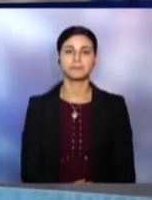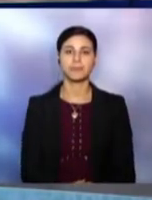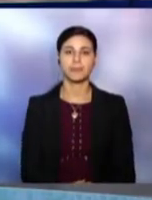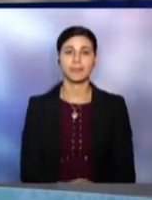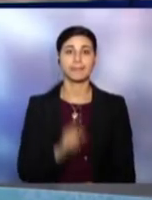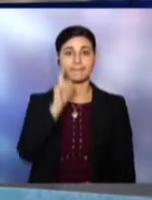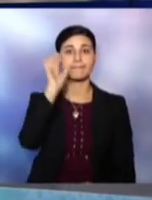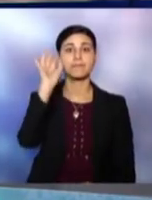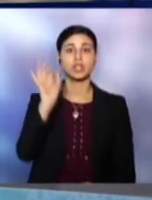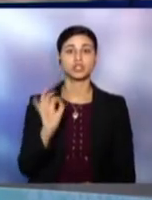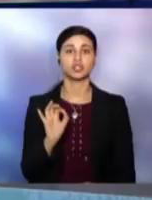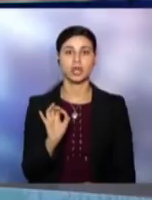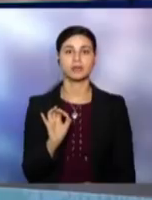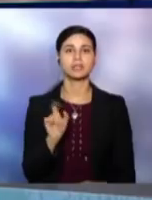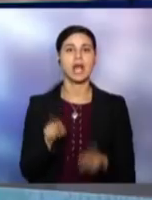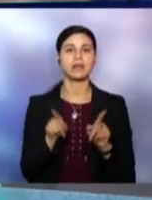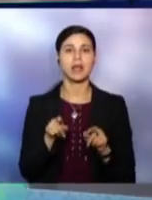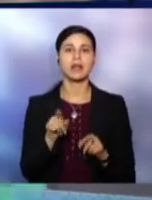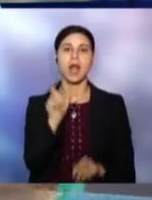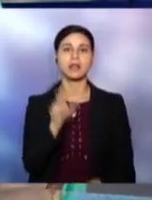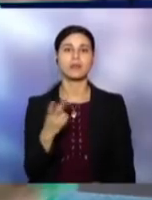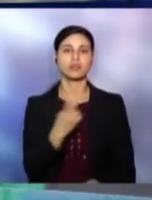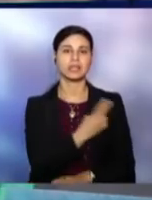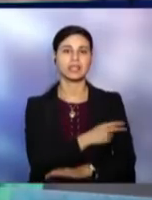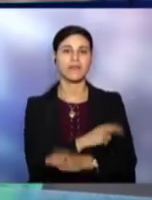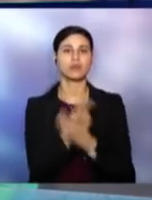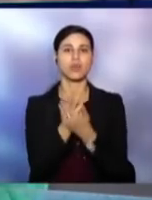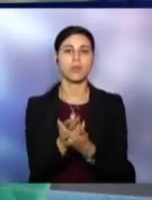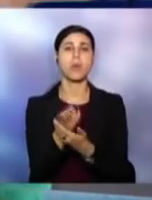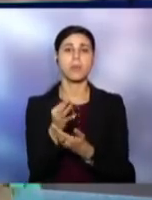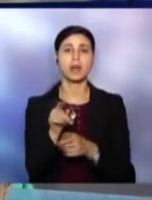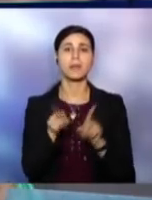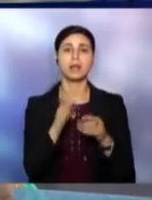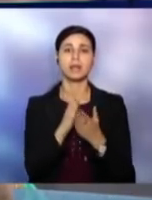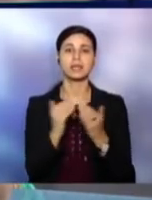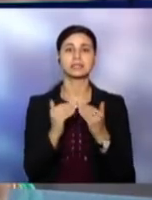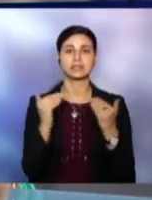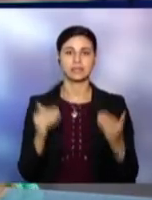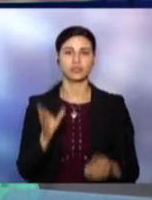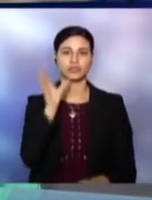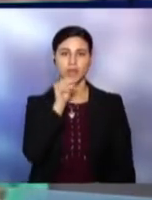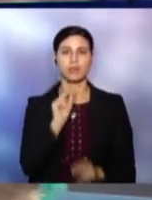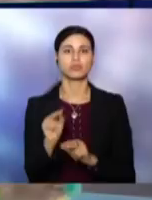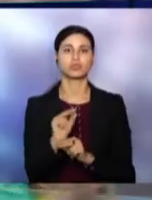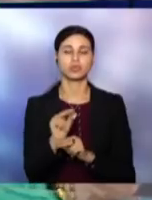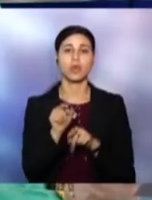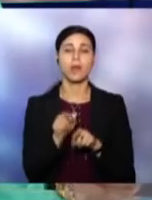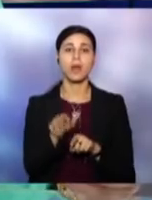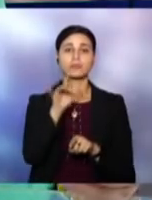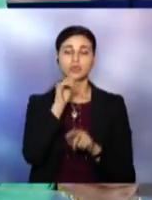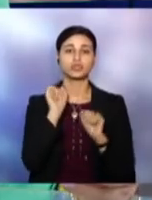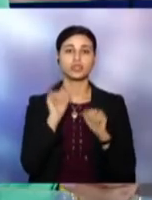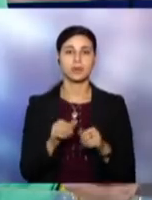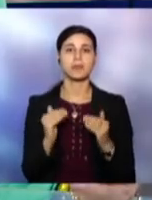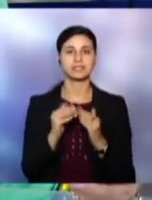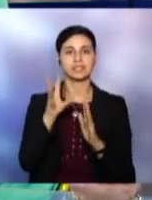უხშირესად მოითხოვს, რომ იყოს პაციენტი ჰოსპიტალიზებული, თუმცა არსებობს პნევმონია, როდესაც შედარებით სუბუქად მიმდინარეობს და ამ შემთხვევაში შეიძლება, რომ